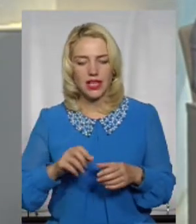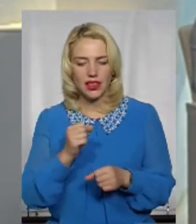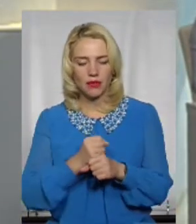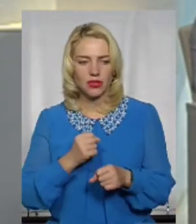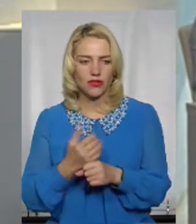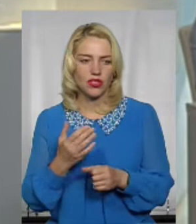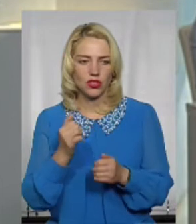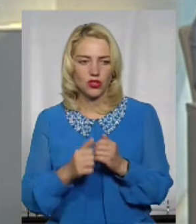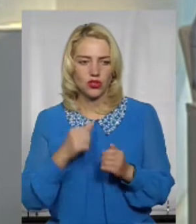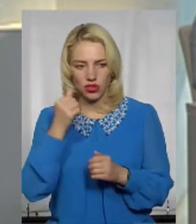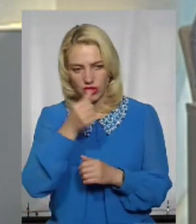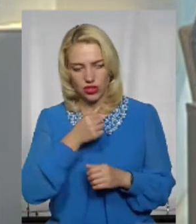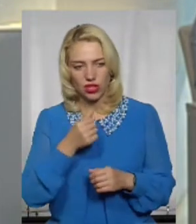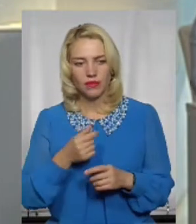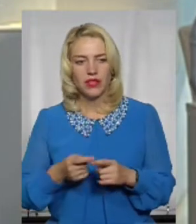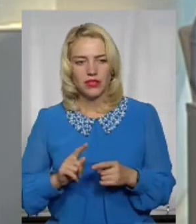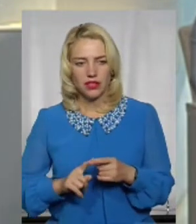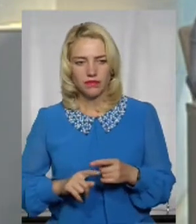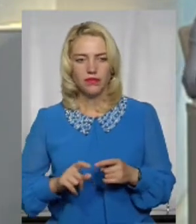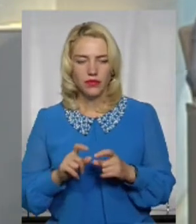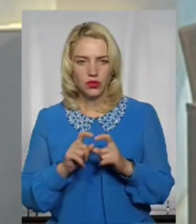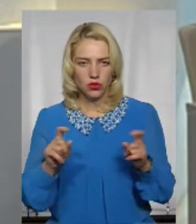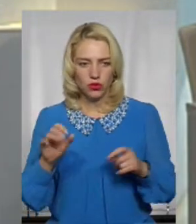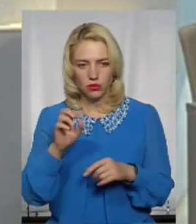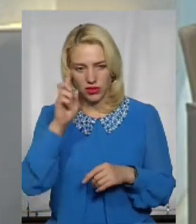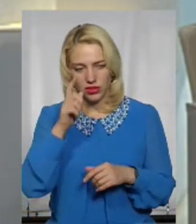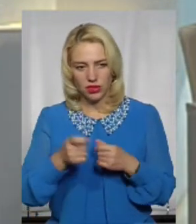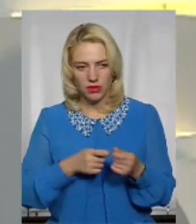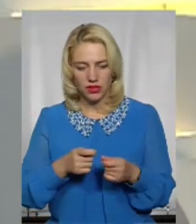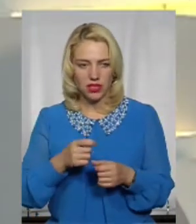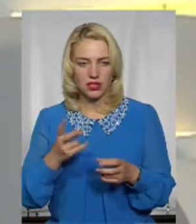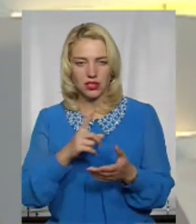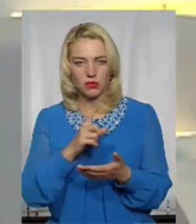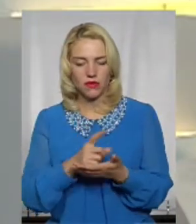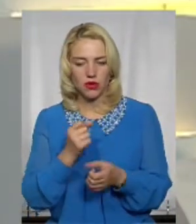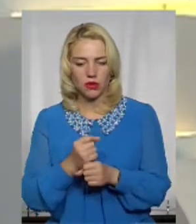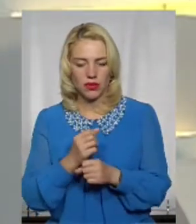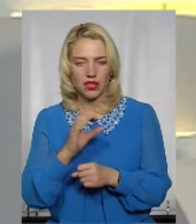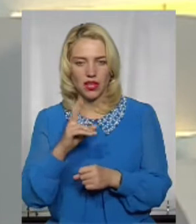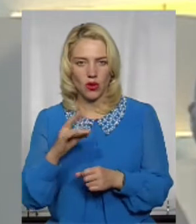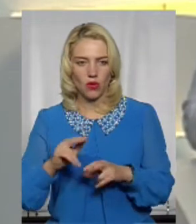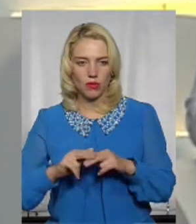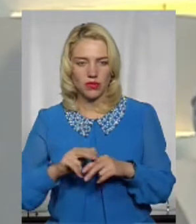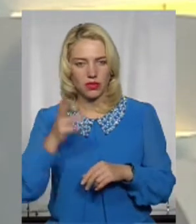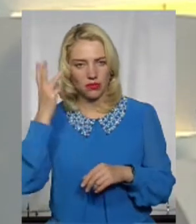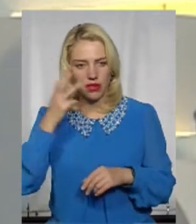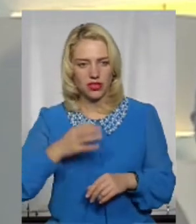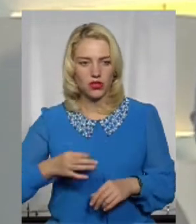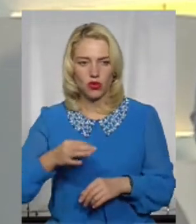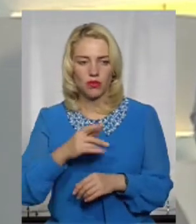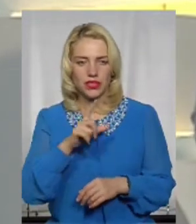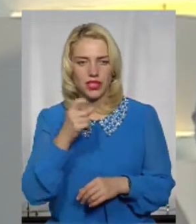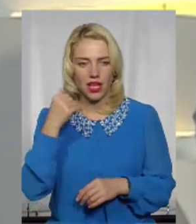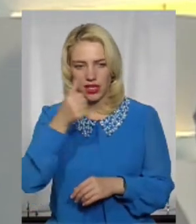напрацювання, які щорічно дана структура облдержадміністрація зобов'язана робити екологічний паспорт Хмельницької області за